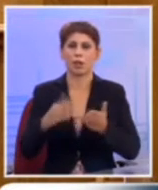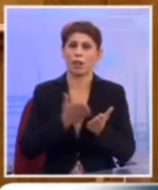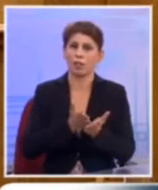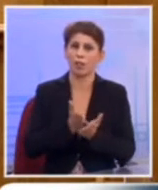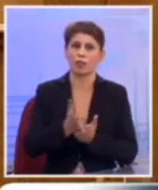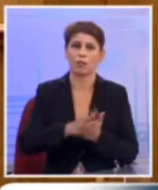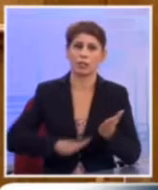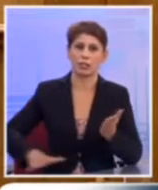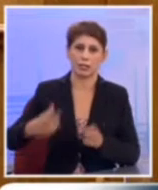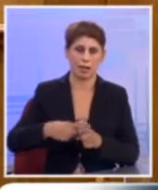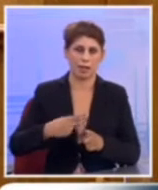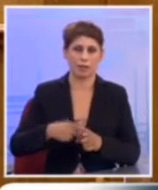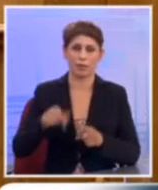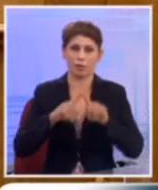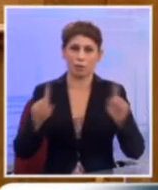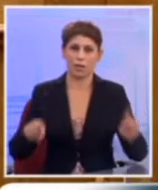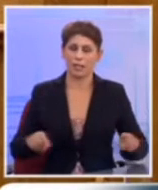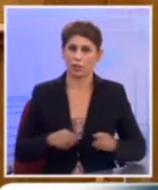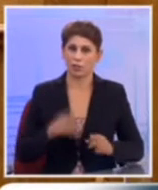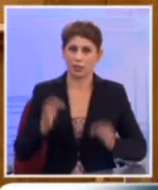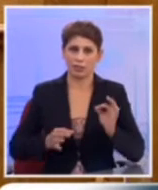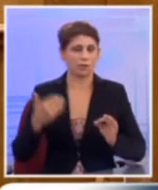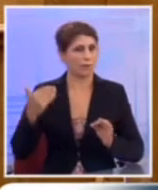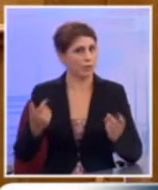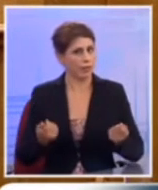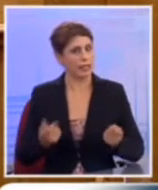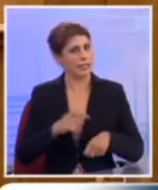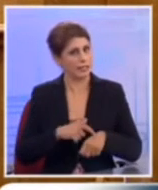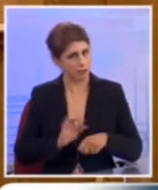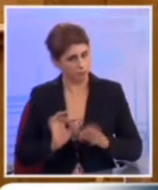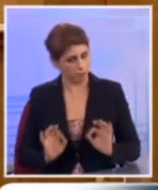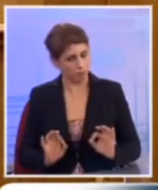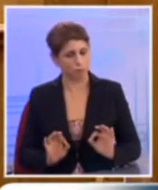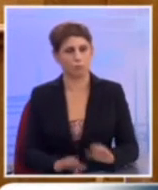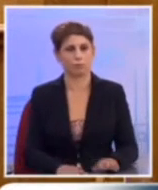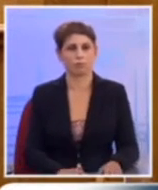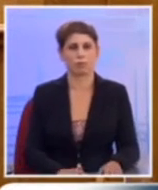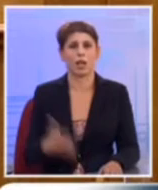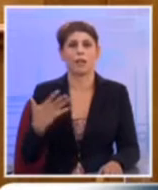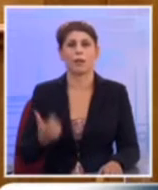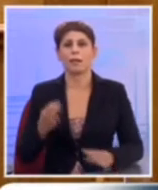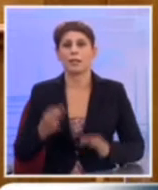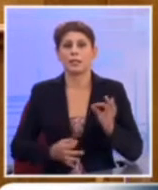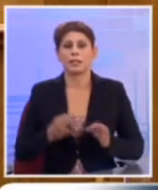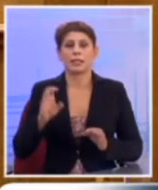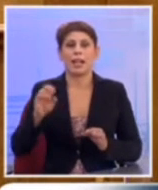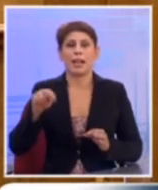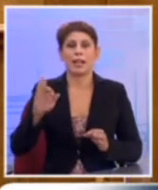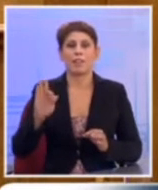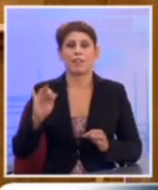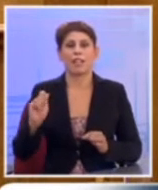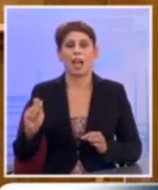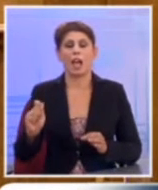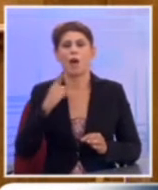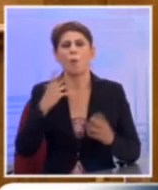μας. Στο πλαίσιο αυτής της συζήτησης, που θα γίνει στην ώρα της, θα υπάρξει και η συζήτηση για τον έμφυα, για τον οποίο πολλά